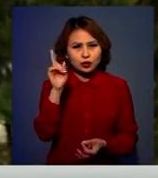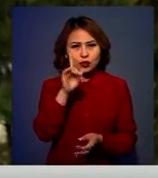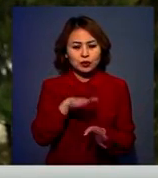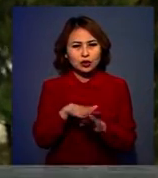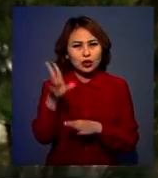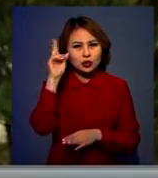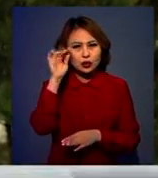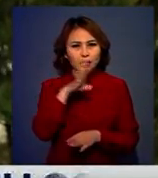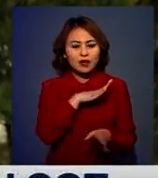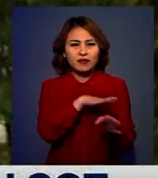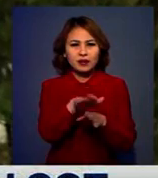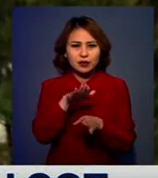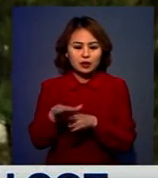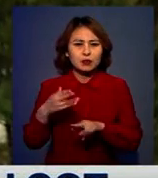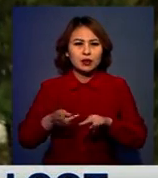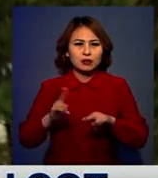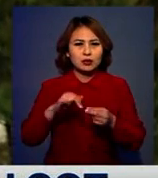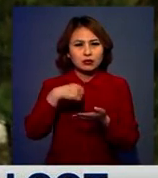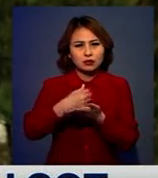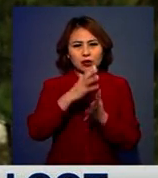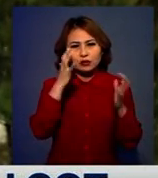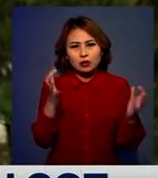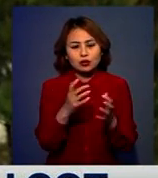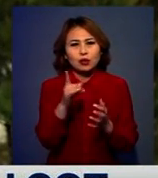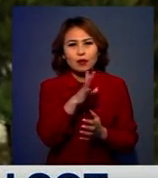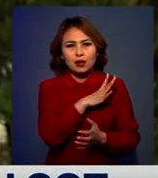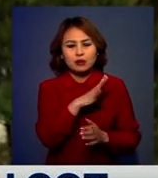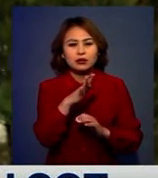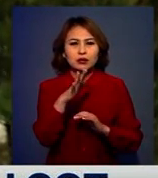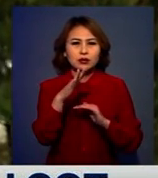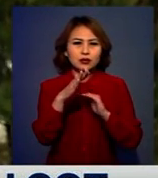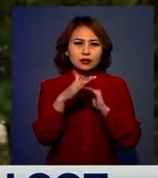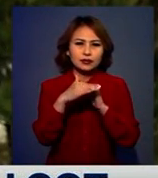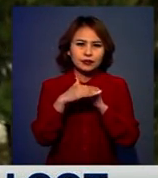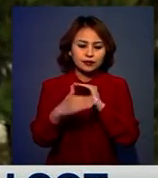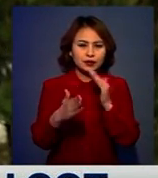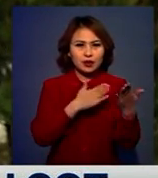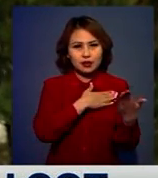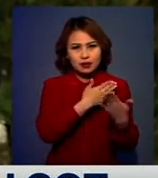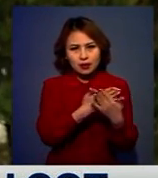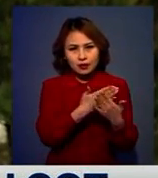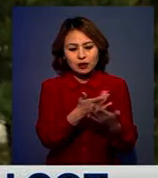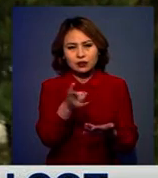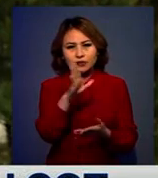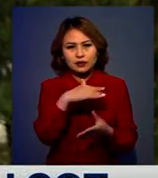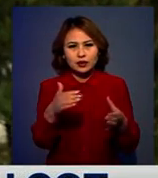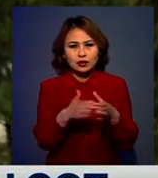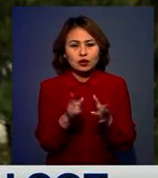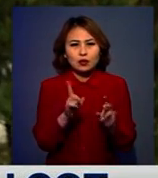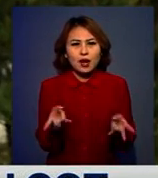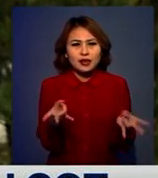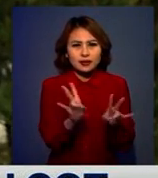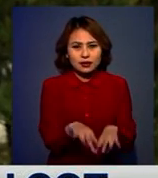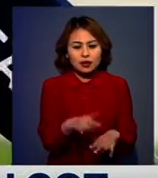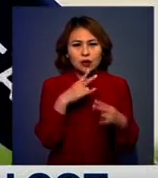үшін, егеменді мемлекетіміз өзінің тұрақтылығын сақтап қалу үшін, Орталық Азиядағы осы қарқынды дамып жатқан мемлекеттердің қатарында қала беру үшін